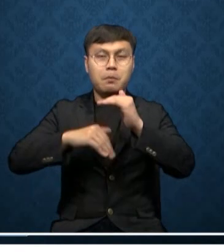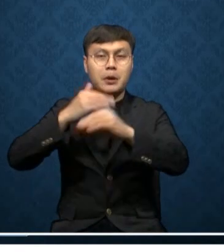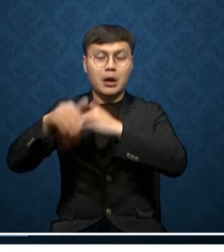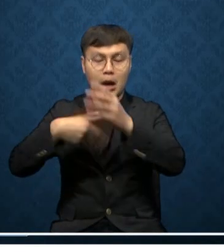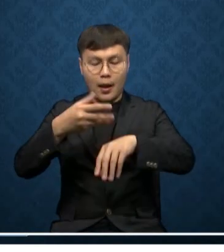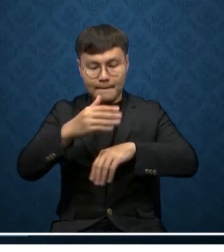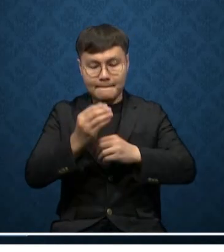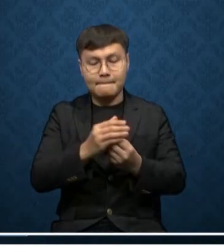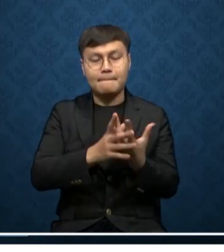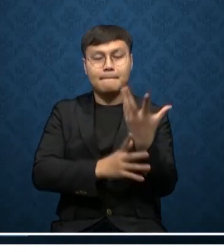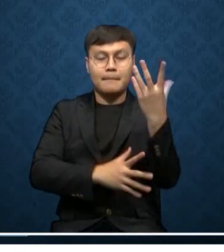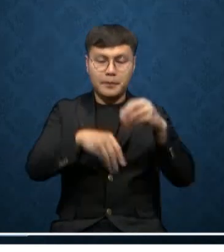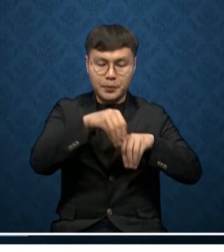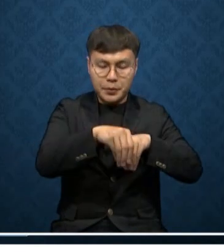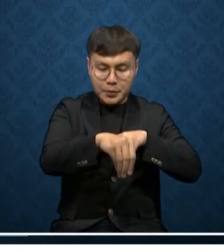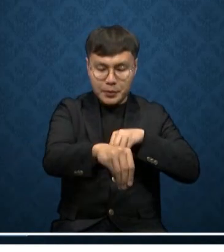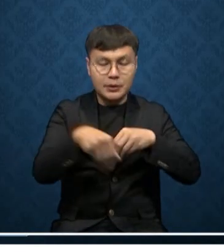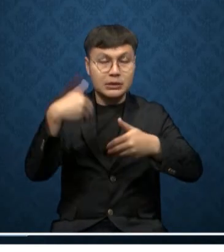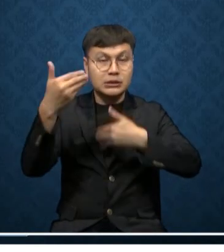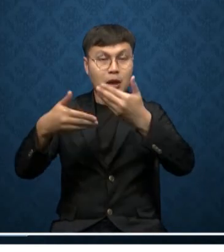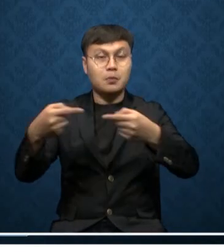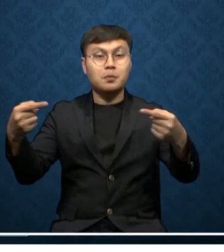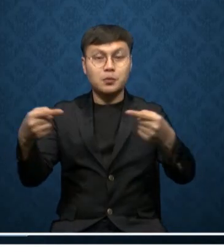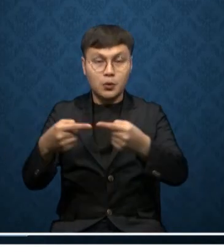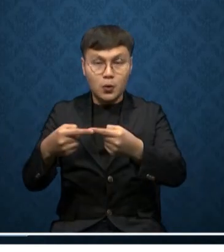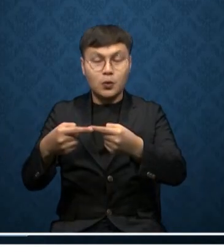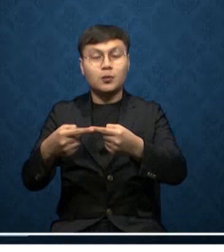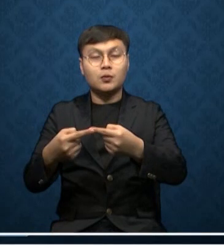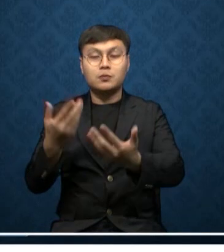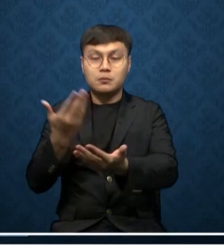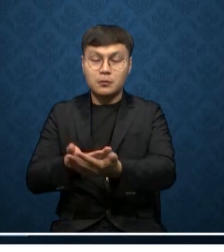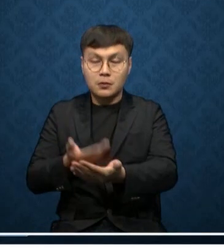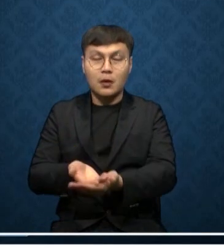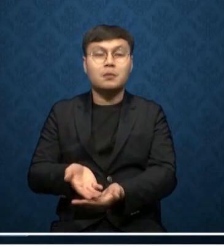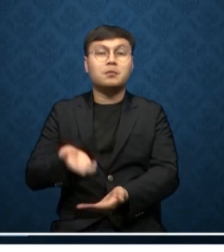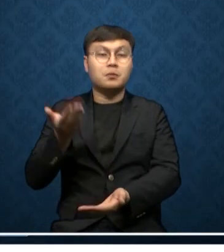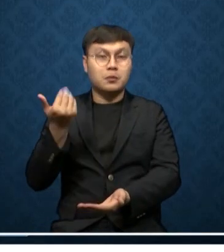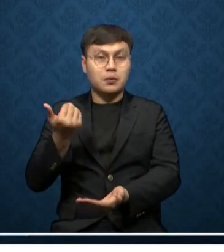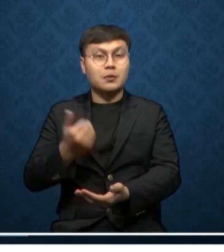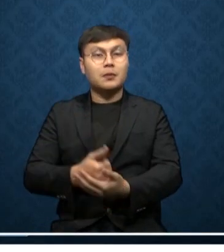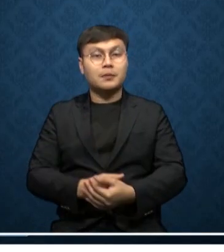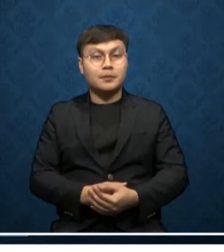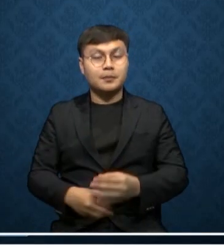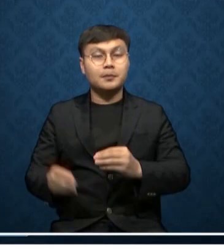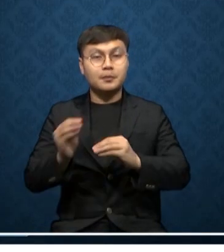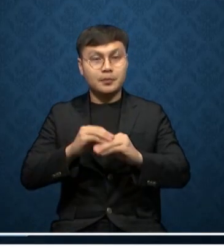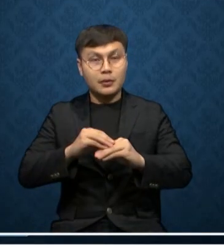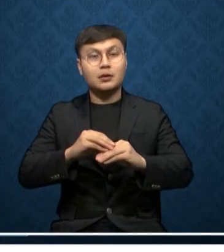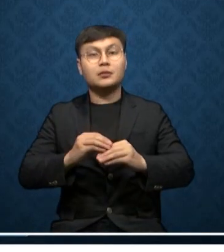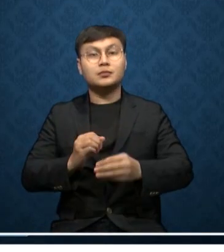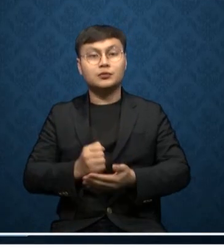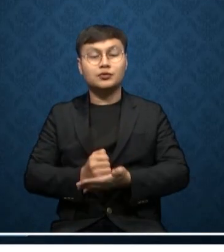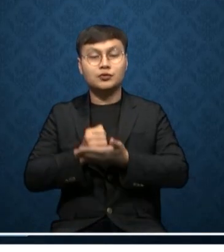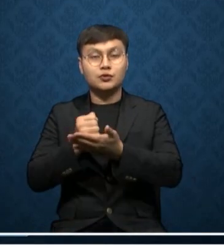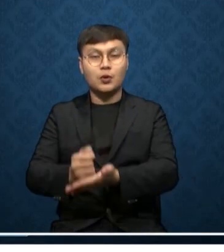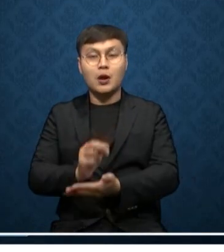พืชหรือทำการเกษตรในกิจกรรมที่เหมาะสมกับสภาพพื้นที่สร้างมุลค่าเพิ่มให้กับสิ่งที่ผลิตลงไปในพื้นที่ตรงนี้เมันจะนำไปสู่ความยั่งยืน